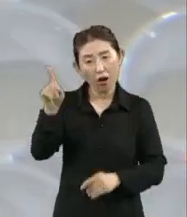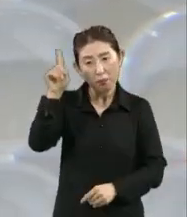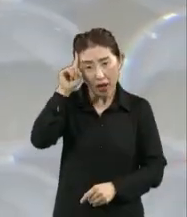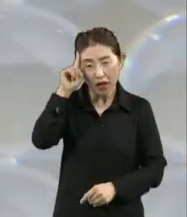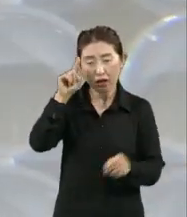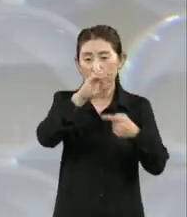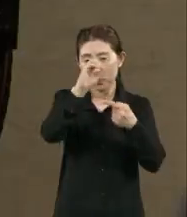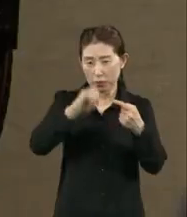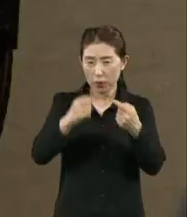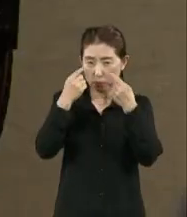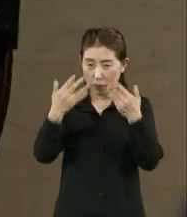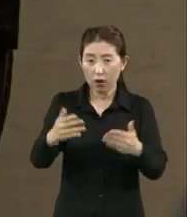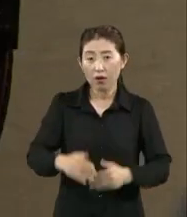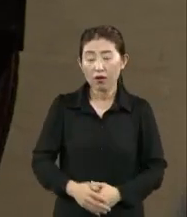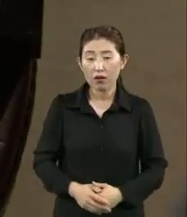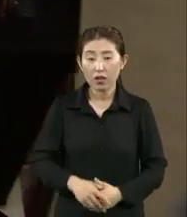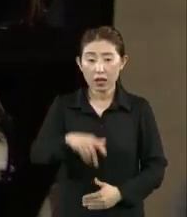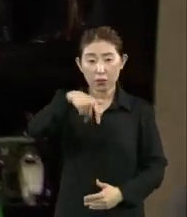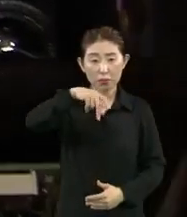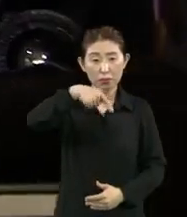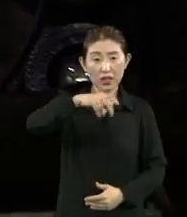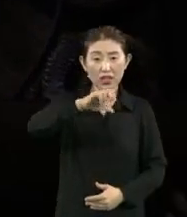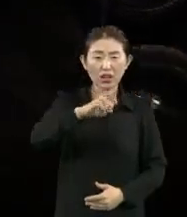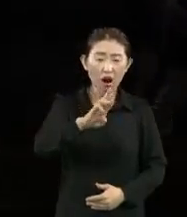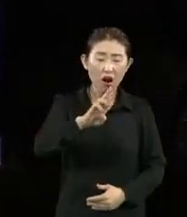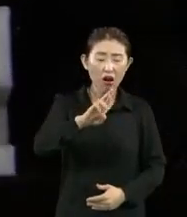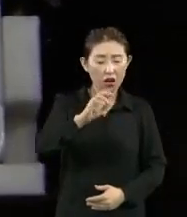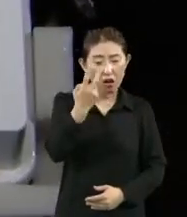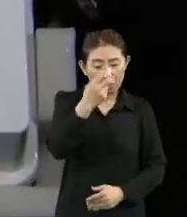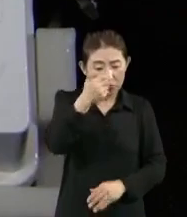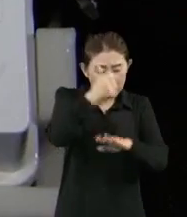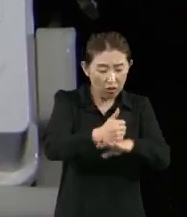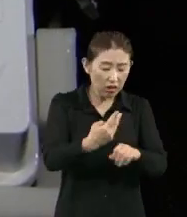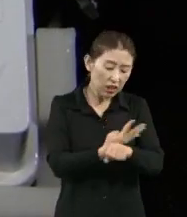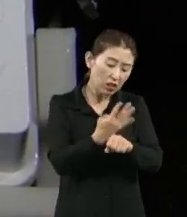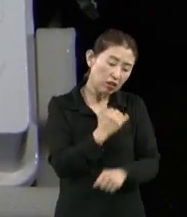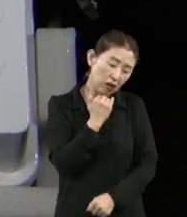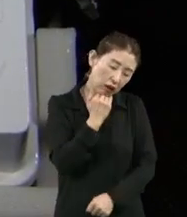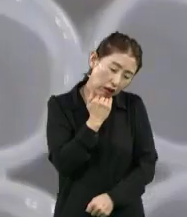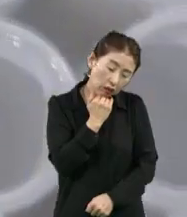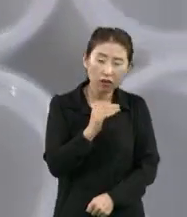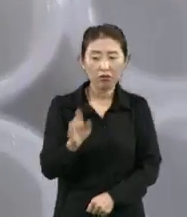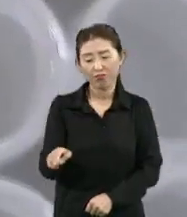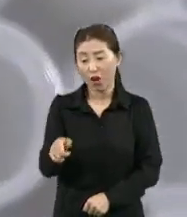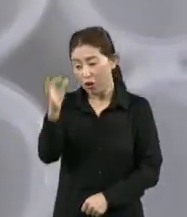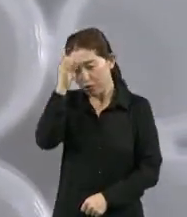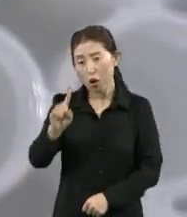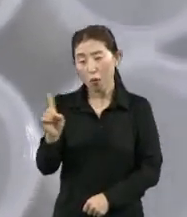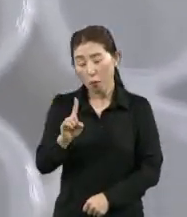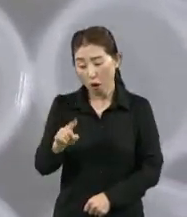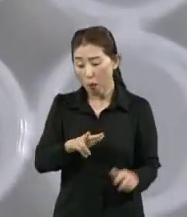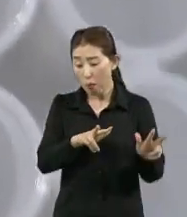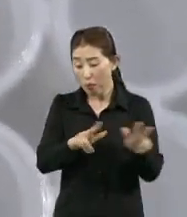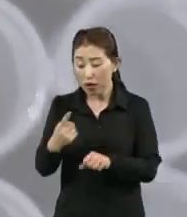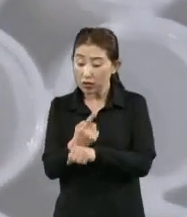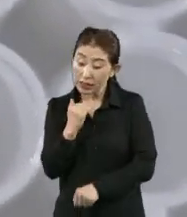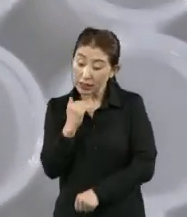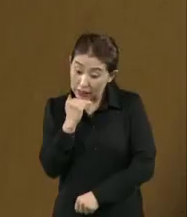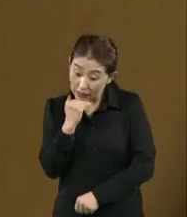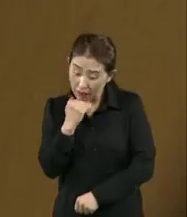100%에 가깝습니다. PCR 검사는 반나절이 지나야 결과를 받아볼 수 있지만 이 기술을 활용하면 현장에서